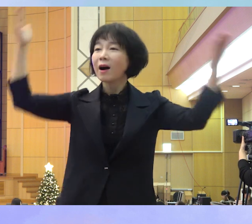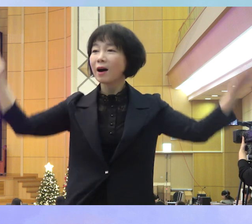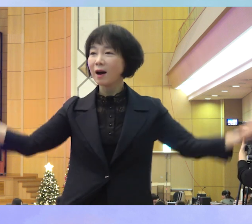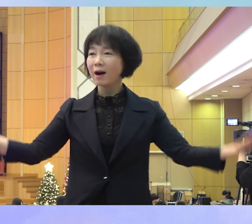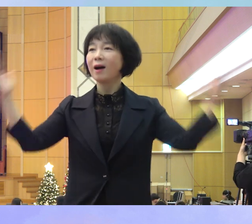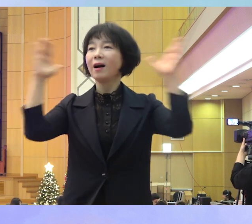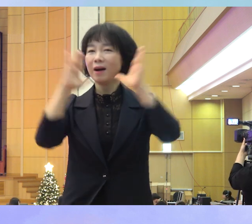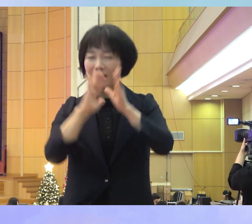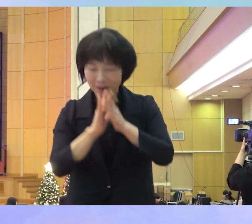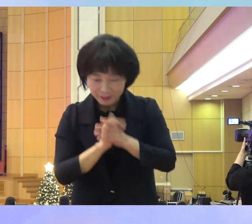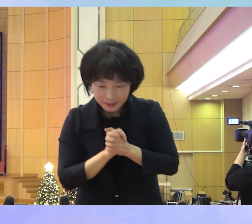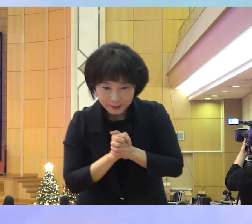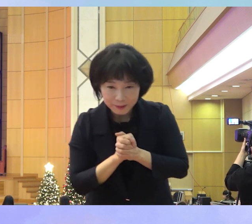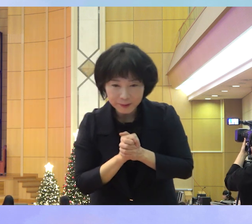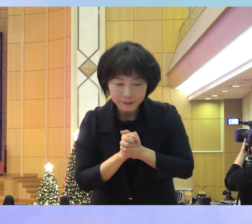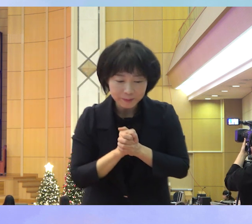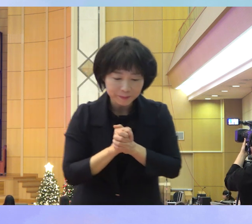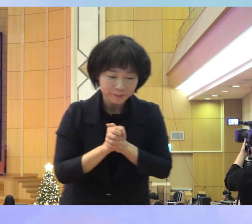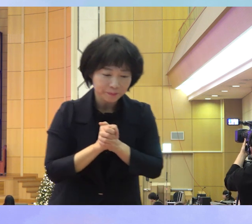영광.